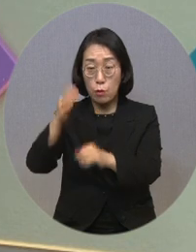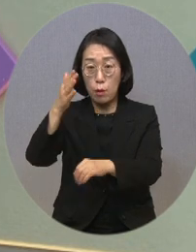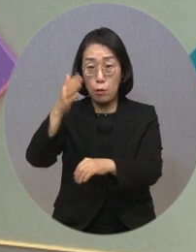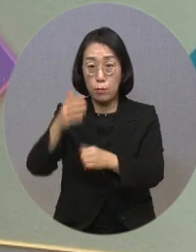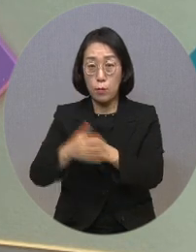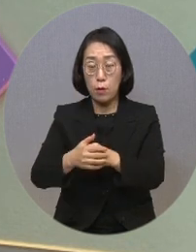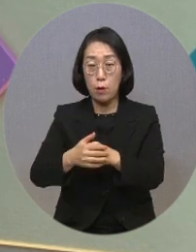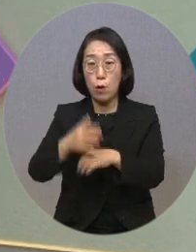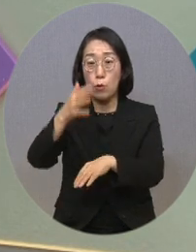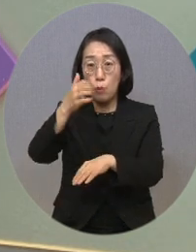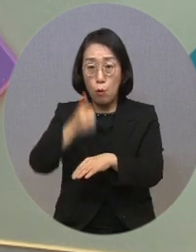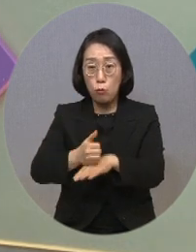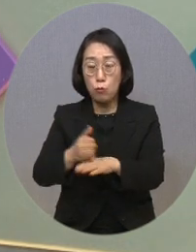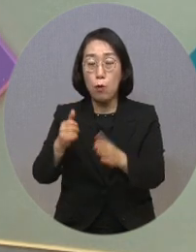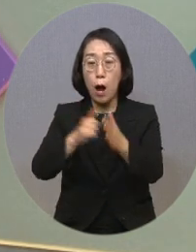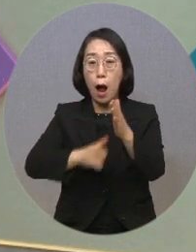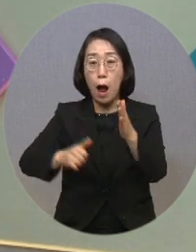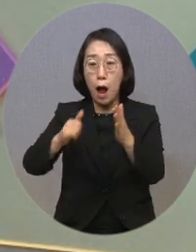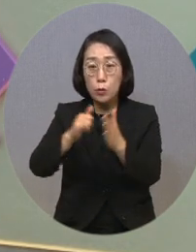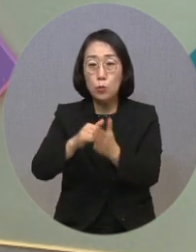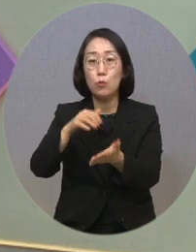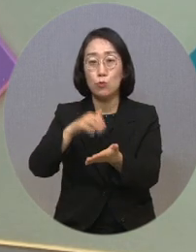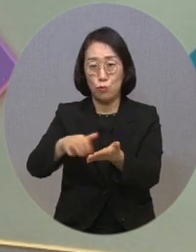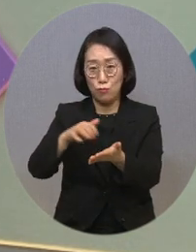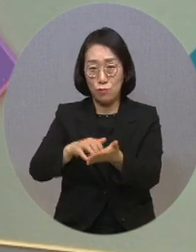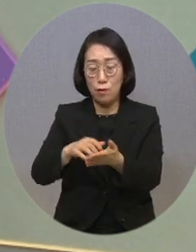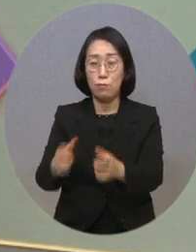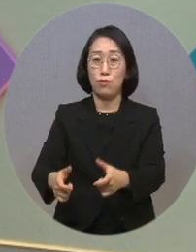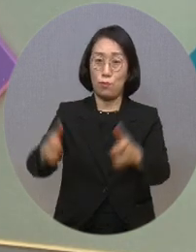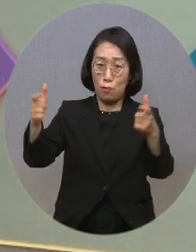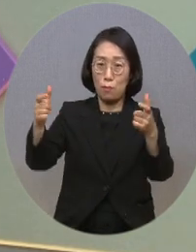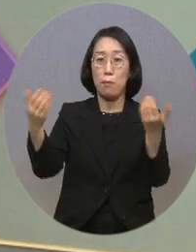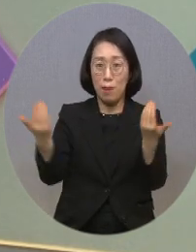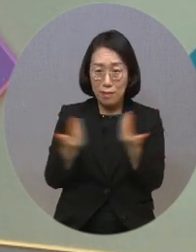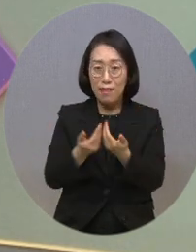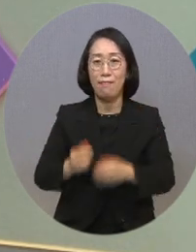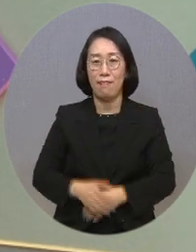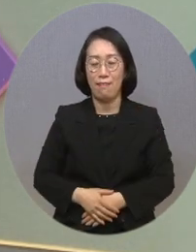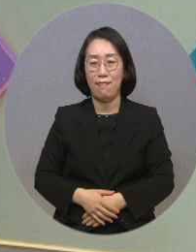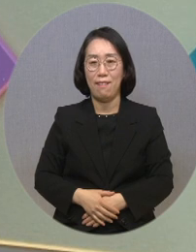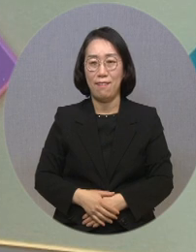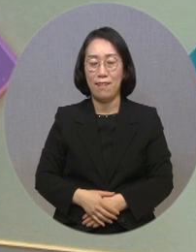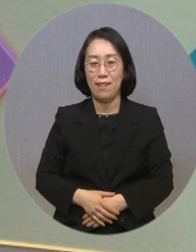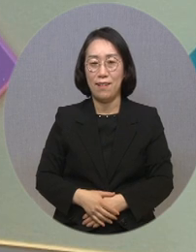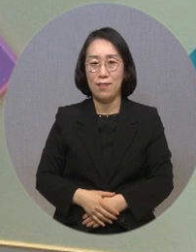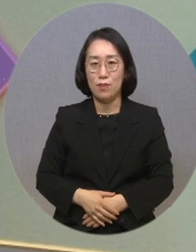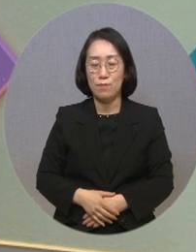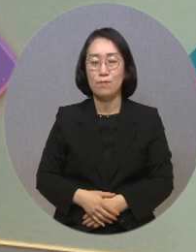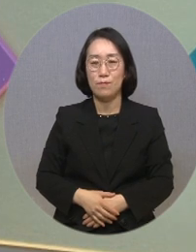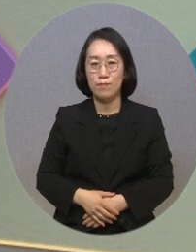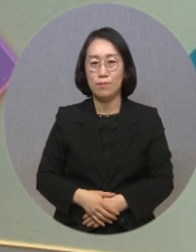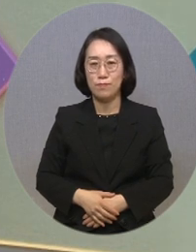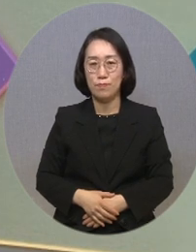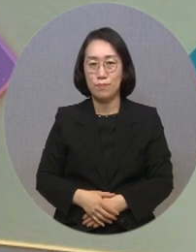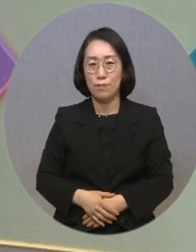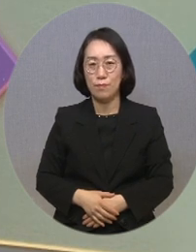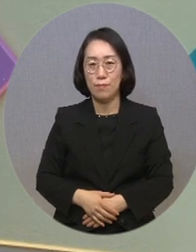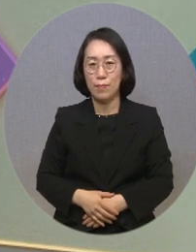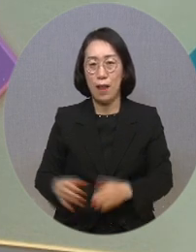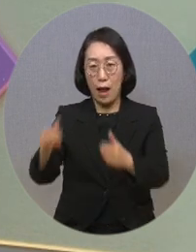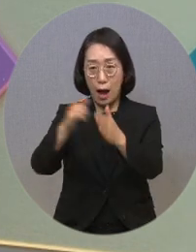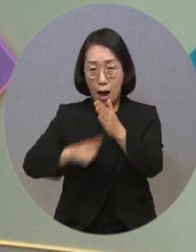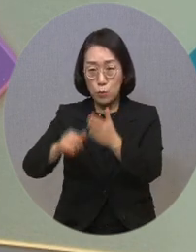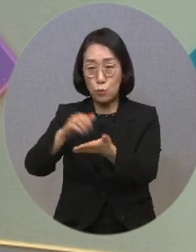이상한 맞지 않는 네. 인구가 줄면 당연히 세대수도 줄여야 되는데 오히려 세대수는 증가하는